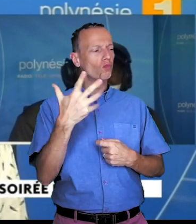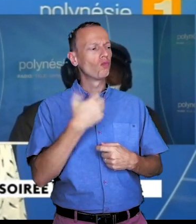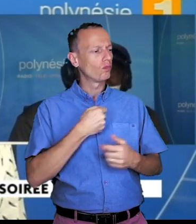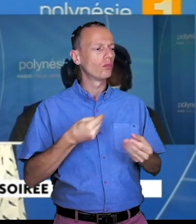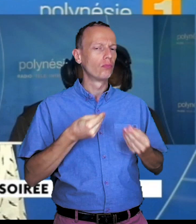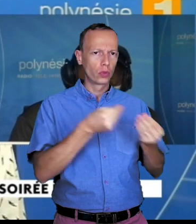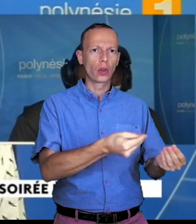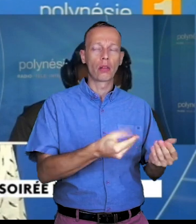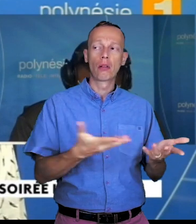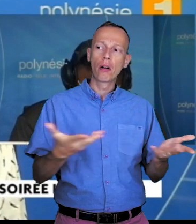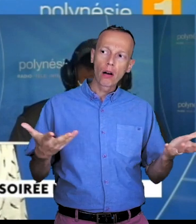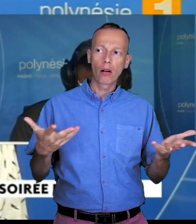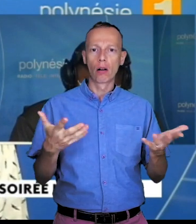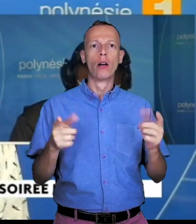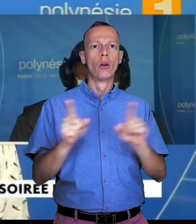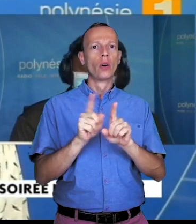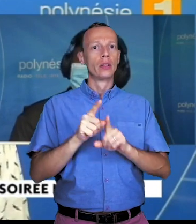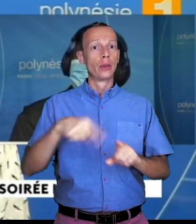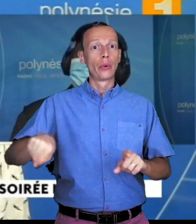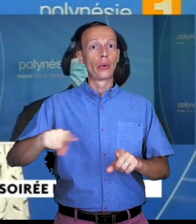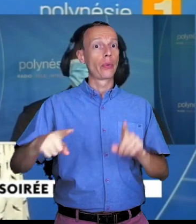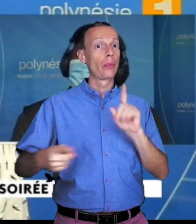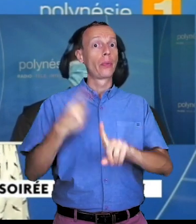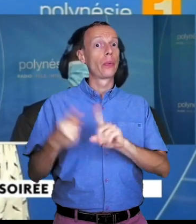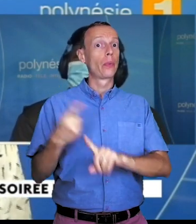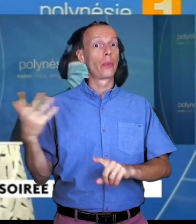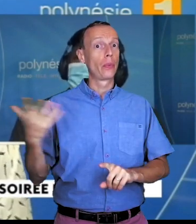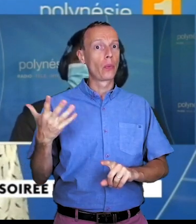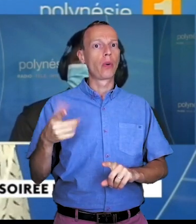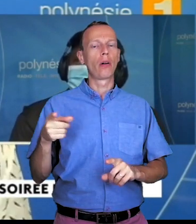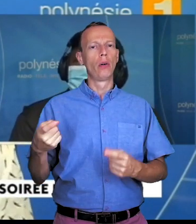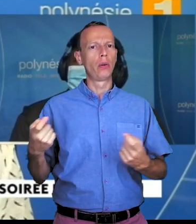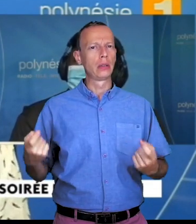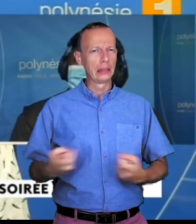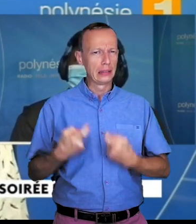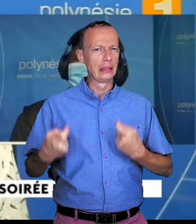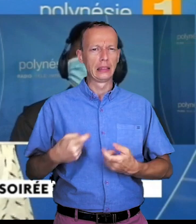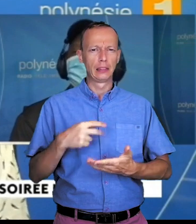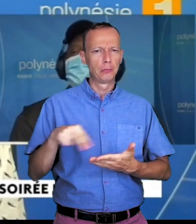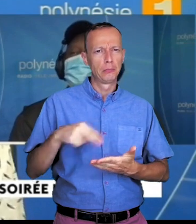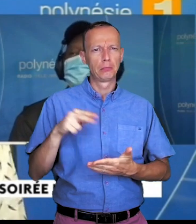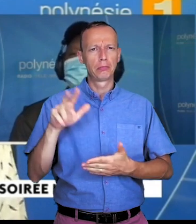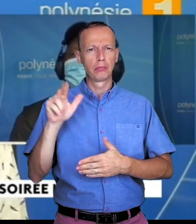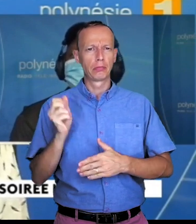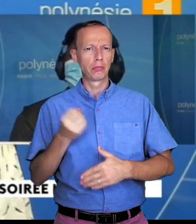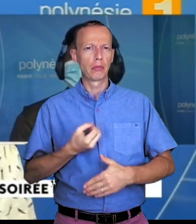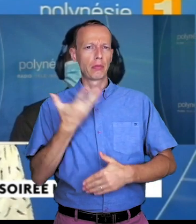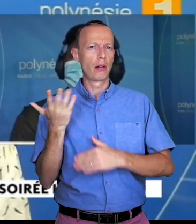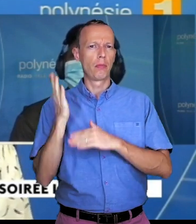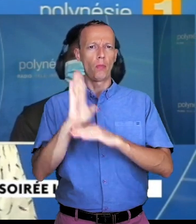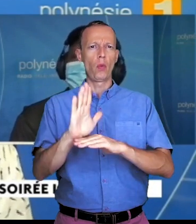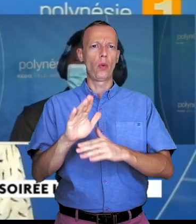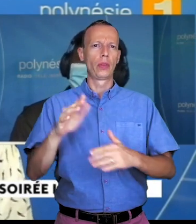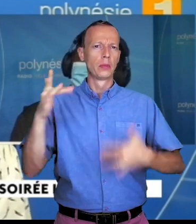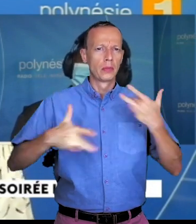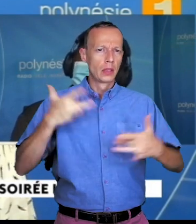suivies. Je pense que ce qui prime aussi pour eux tous, c'est vraiment de pouvoir pratiquer leur art, de pouvoir